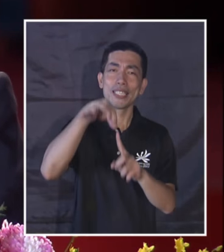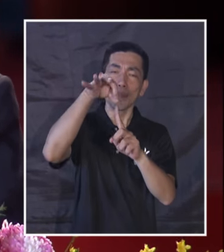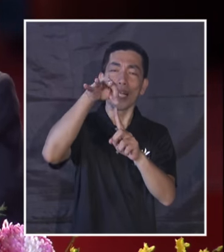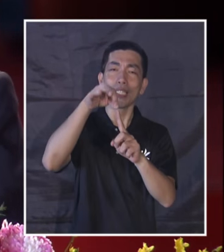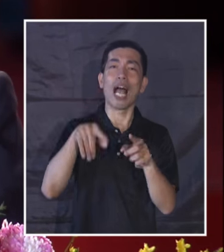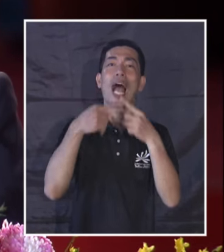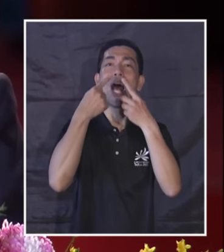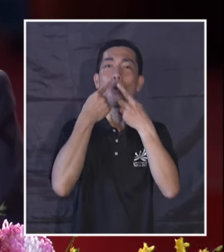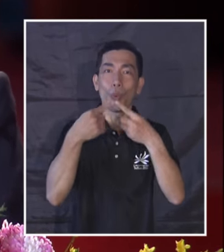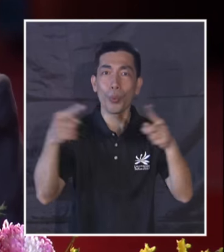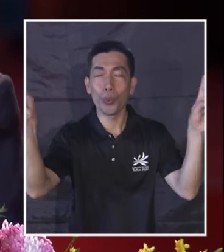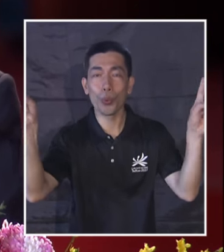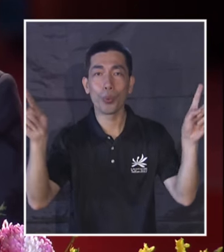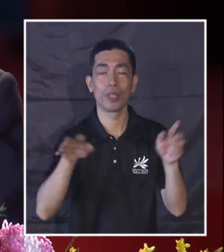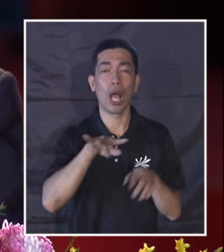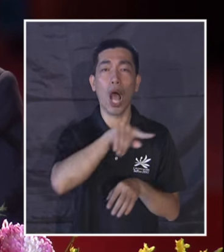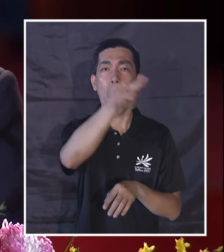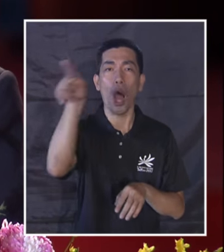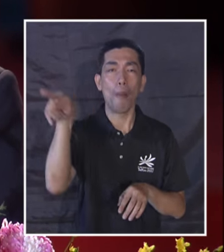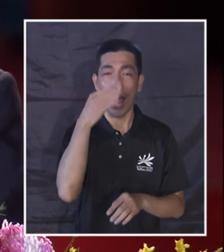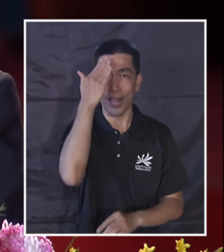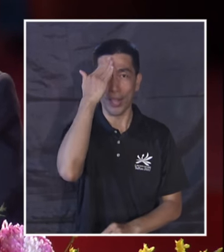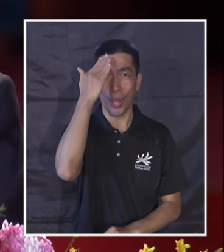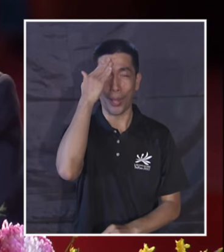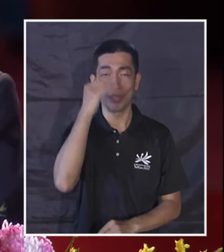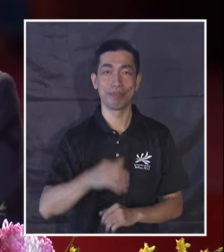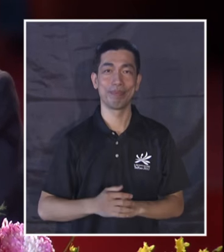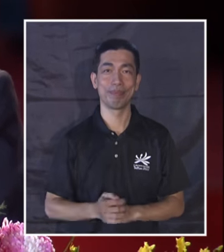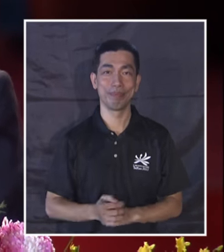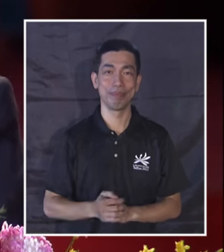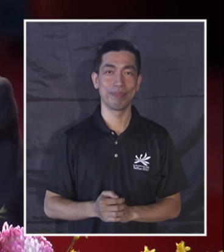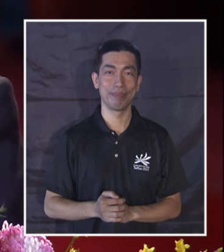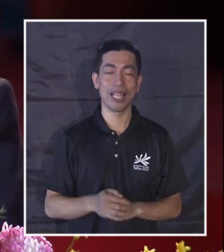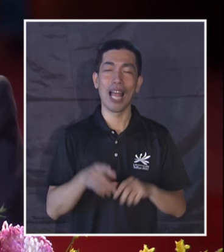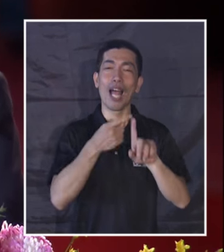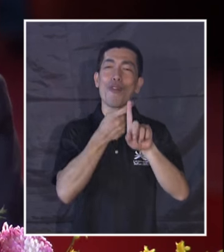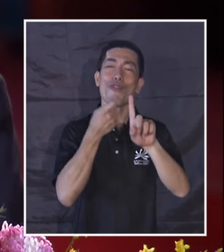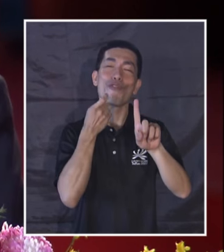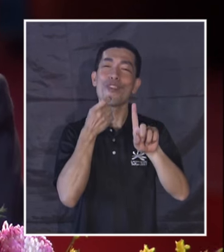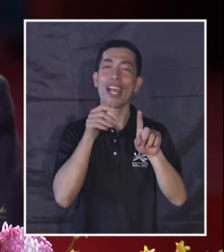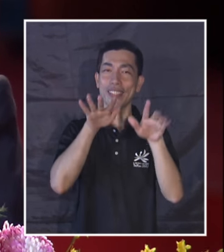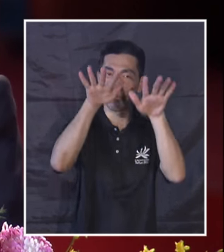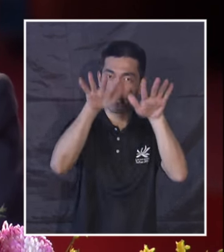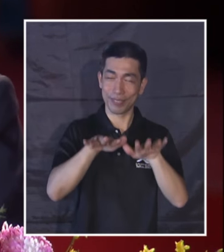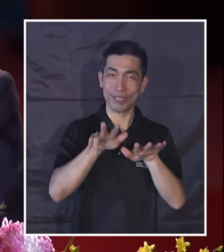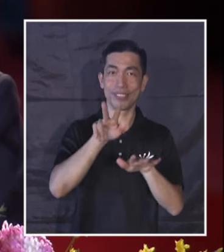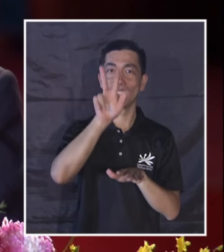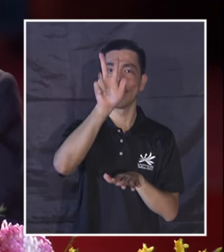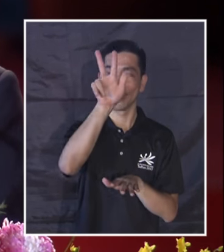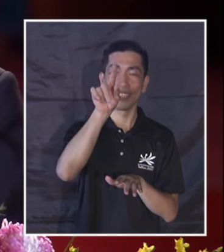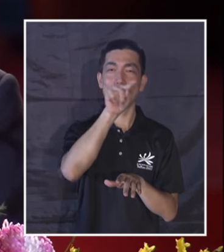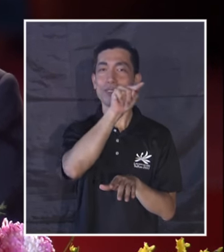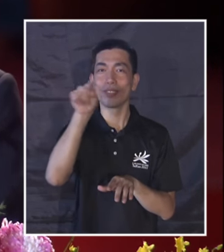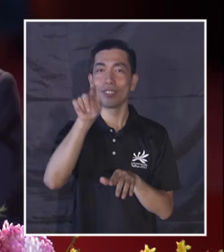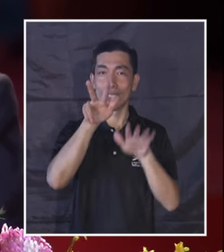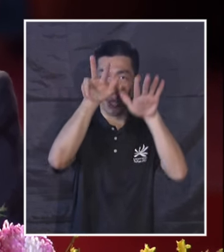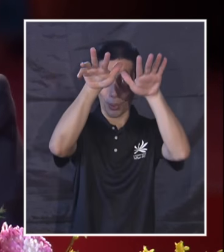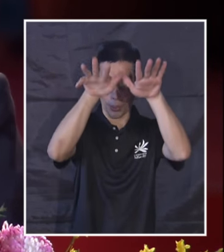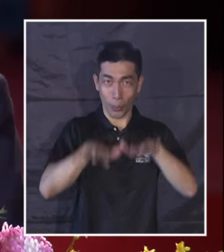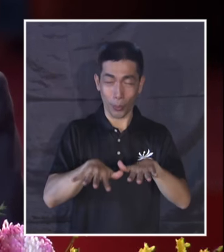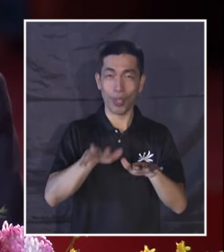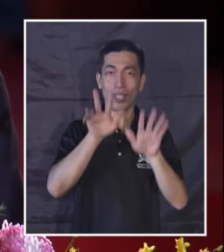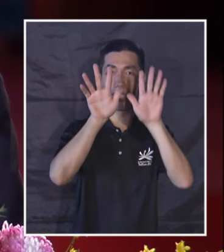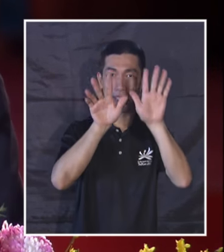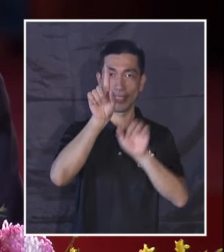告诉所有的市民朋友，从10月3号到11号这几天，在桃